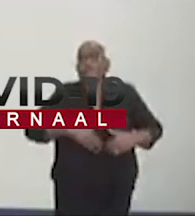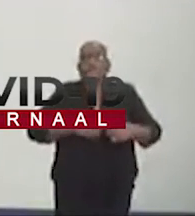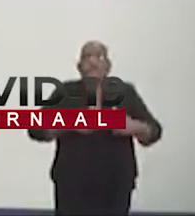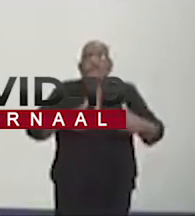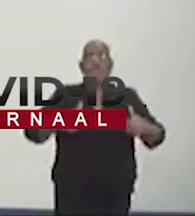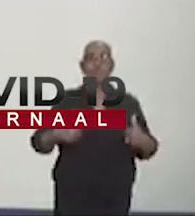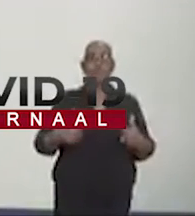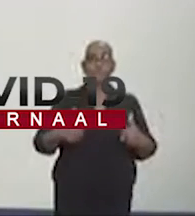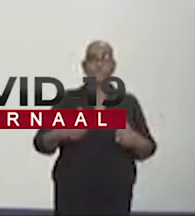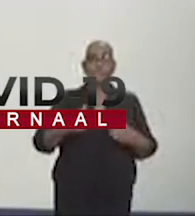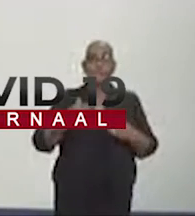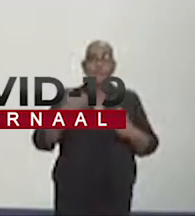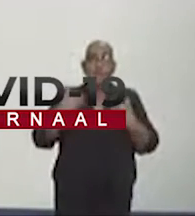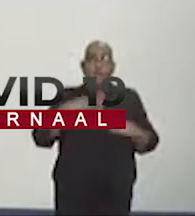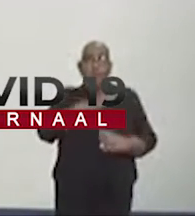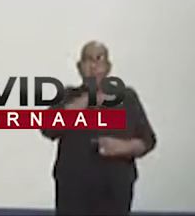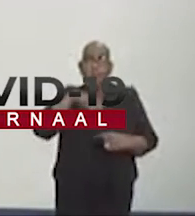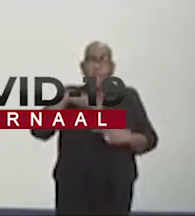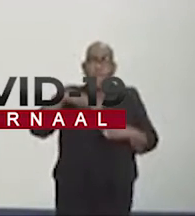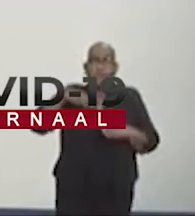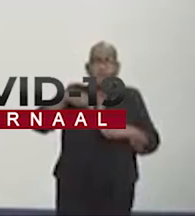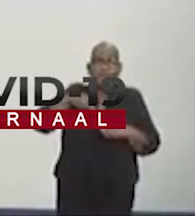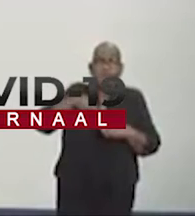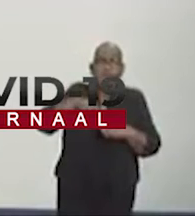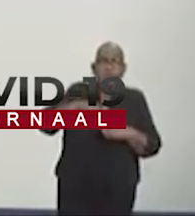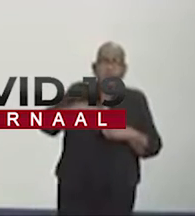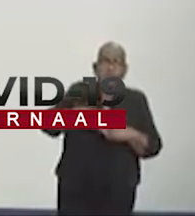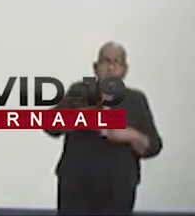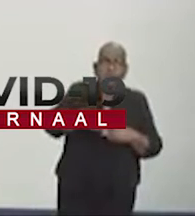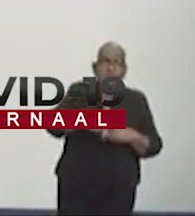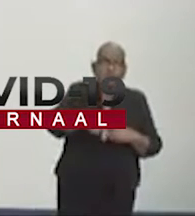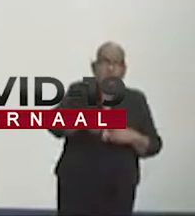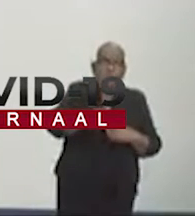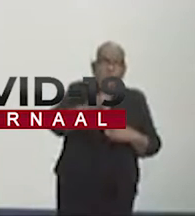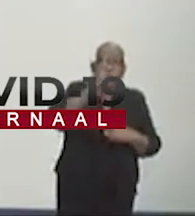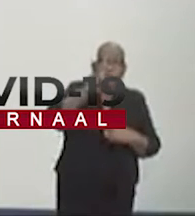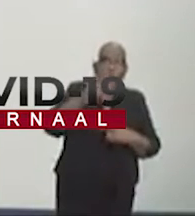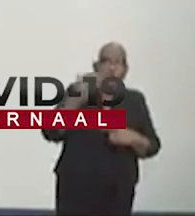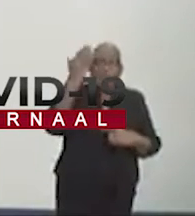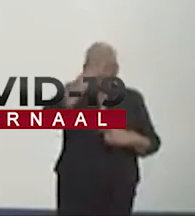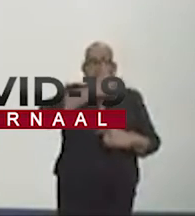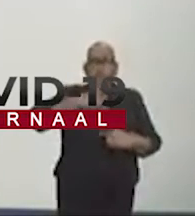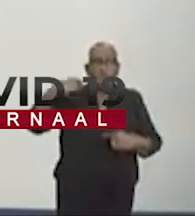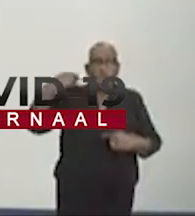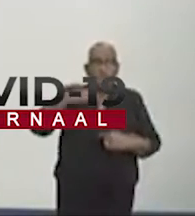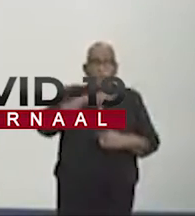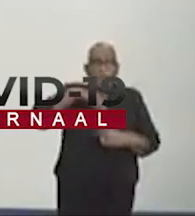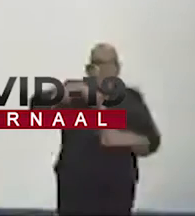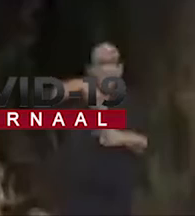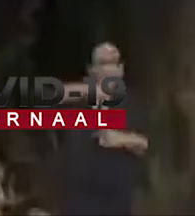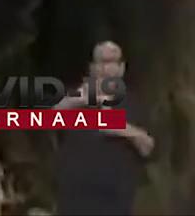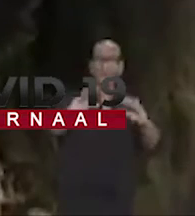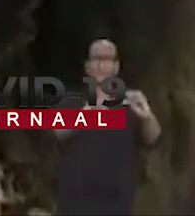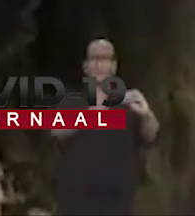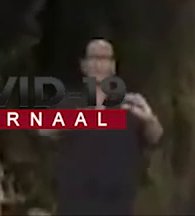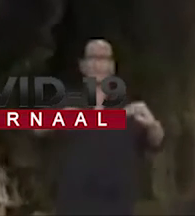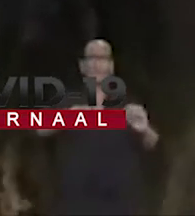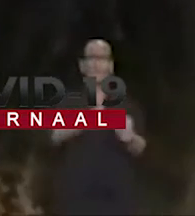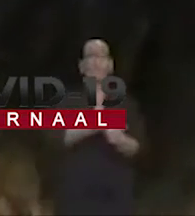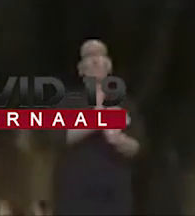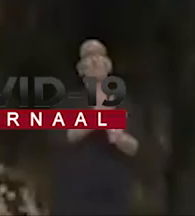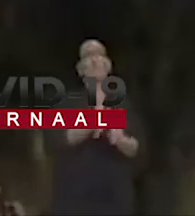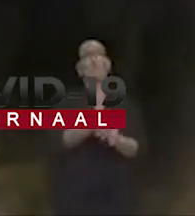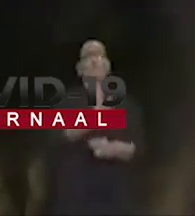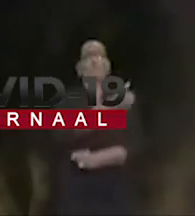we tot naar boven het Stuwmeer komen om met ze te praten over COVID en over